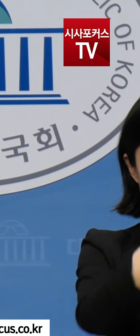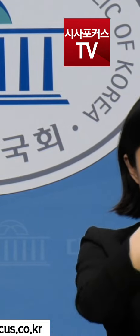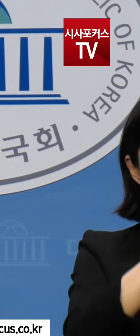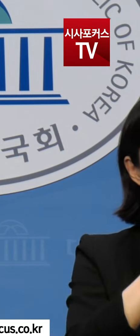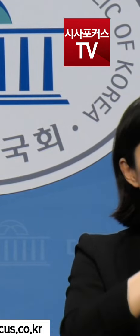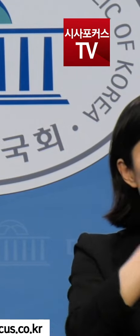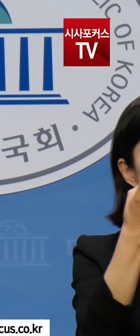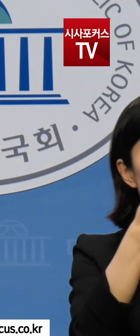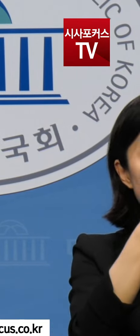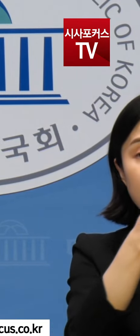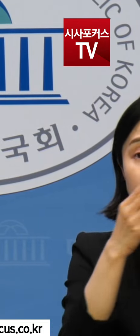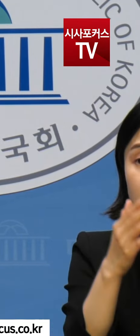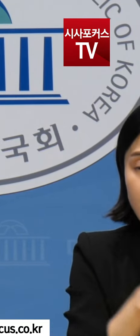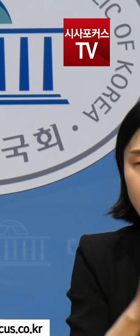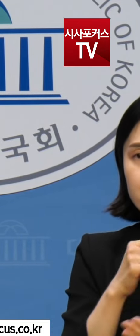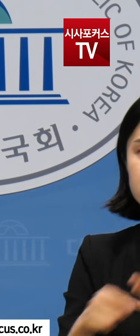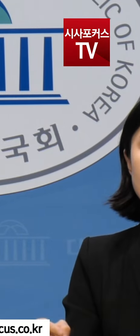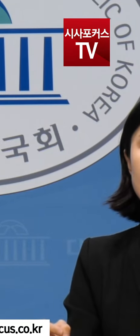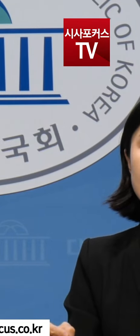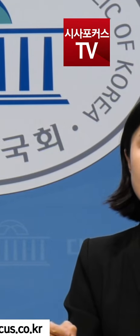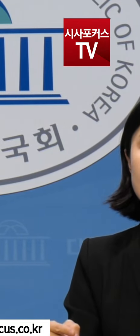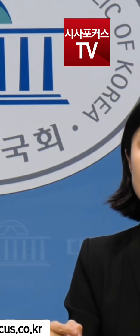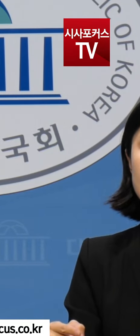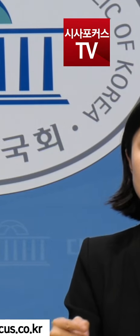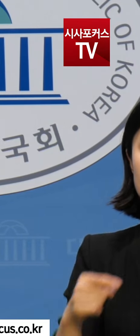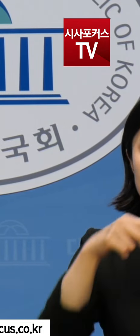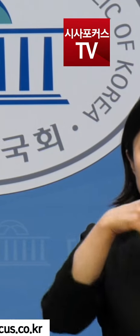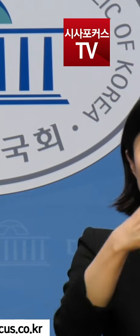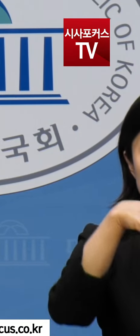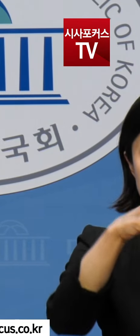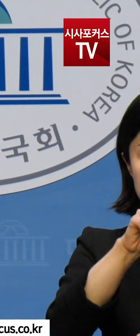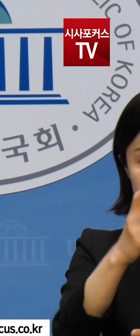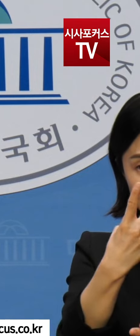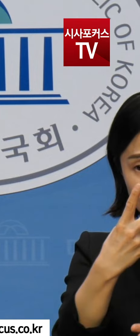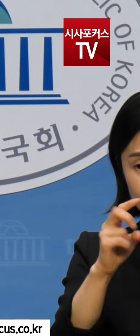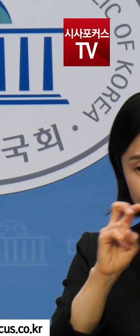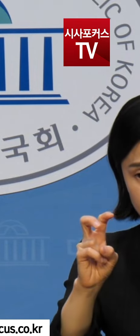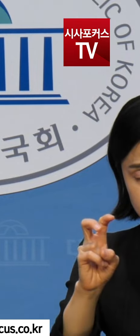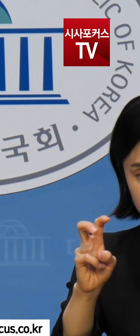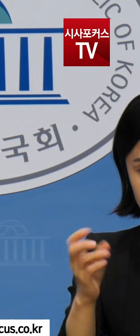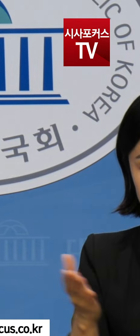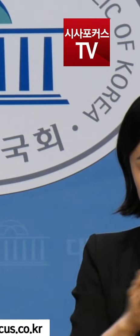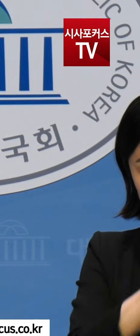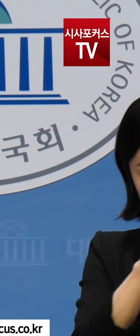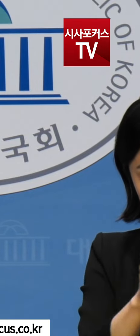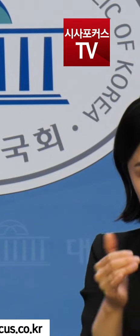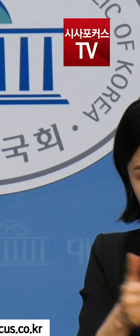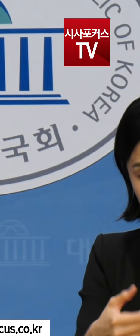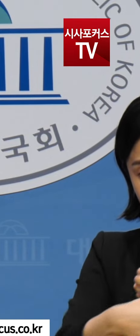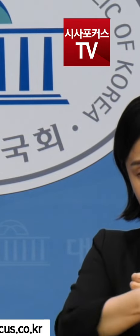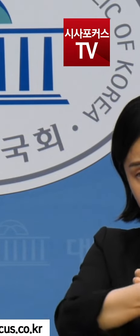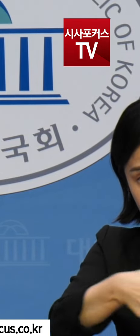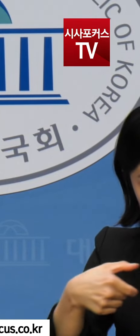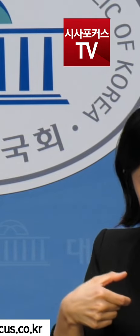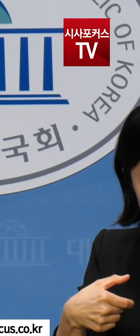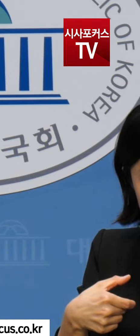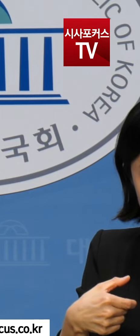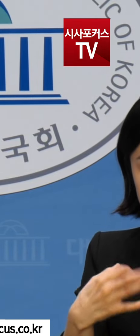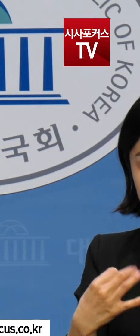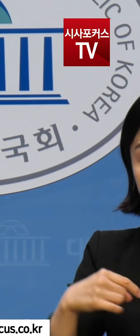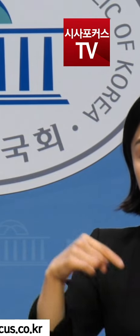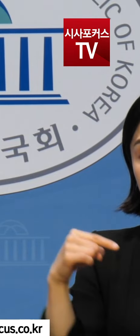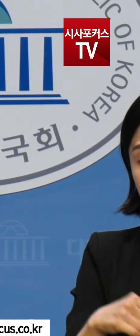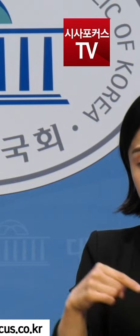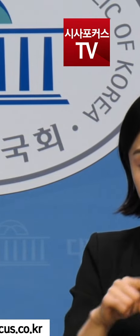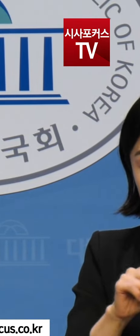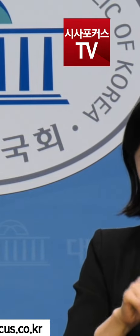것이다. 환경부는 코스모의 업무를 부여했을 뿐만 아니라 라벨지 단가 협상에도 입회하여 사실상의